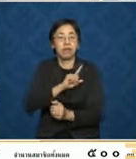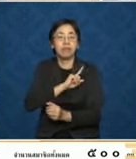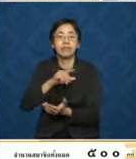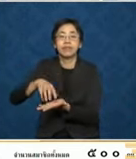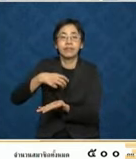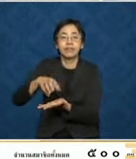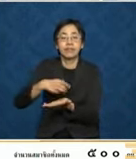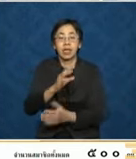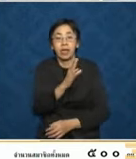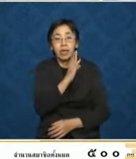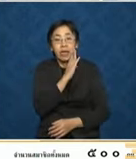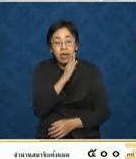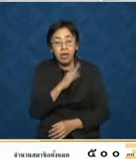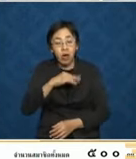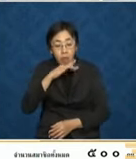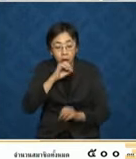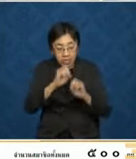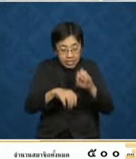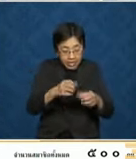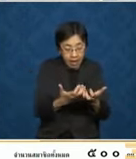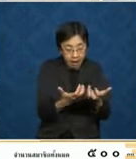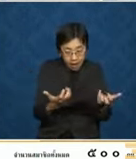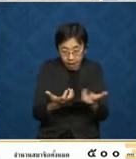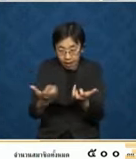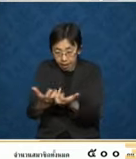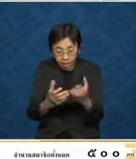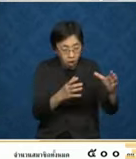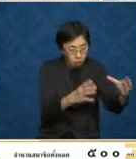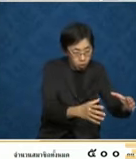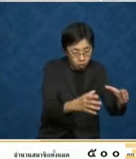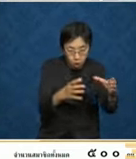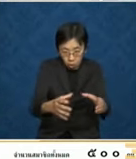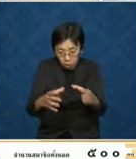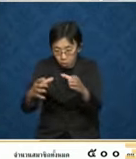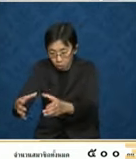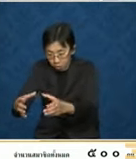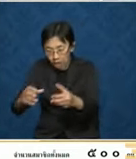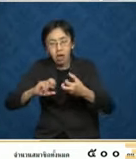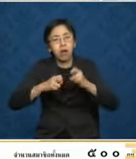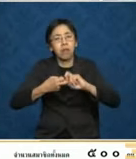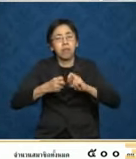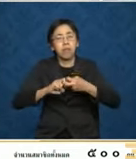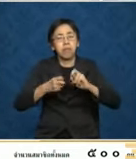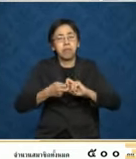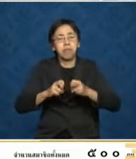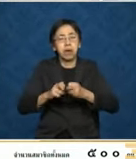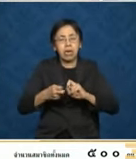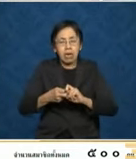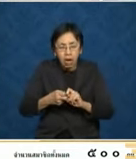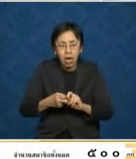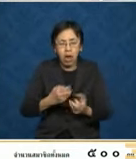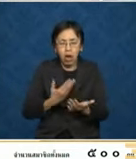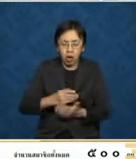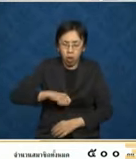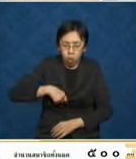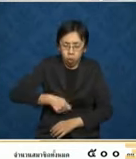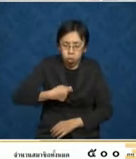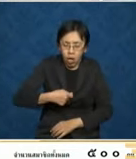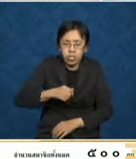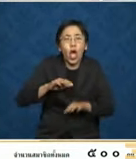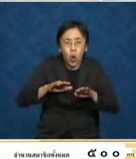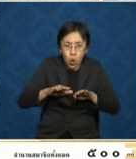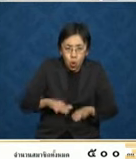ว่าถ้าเรามีการคัดแยกขยะนะครับตั้งแต่ต้นทางเลยเนี่ยปัญหาหรือต้นทุนในการกำจัดขยะเนี่ยจะลดลง